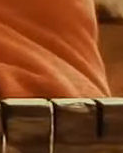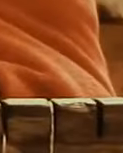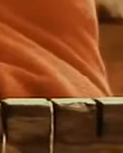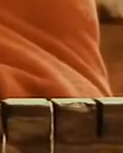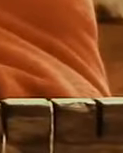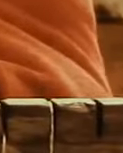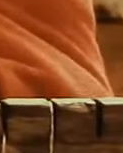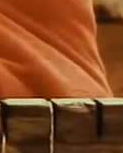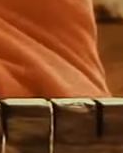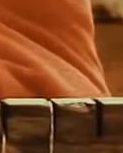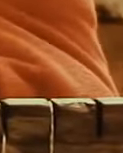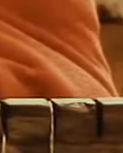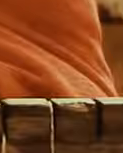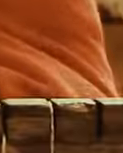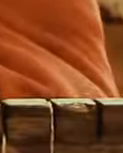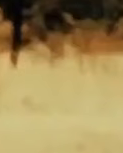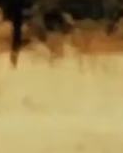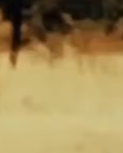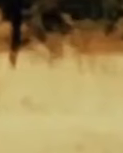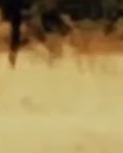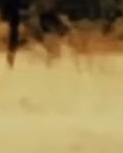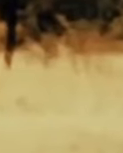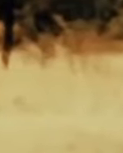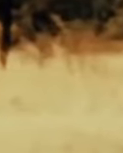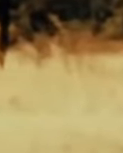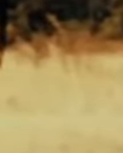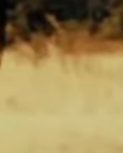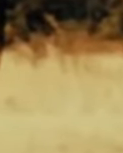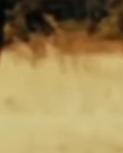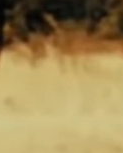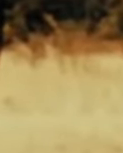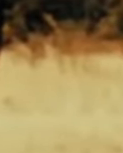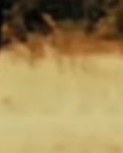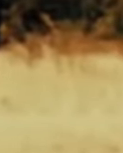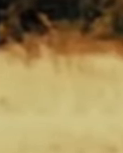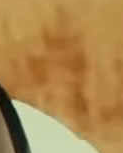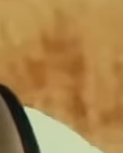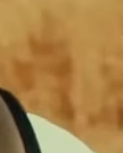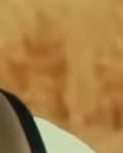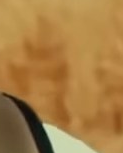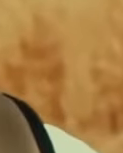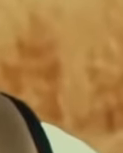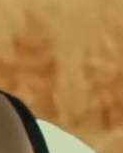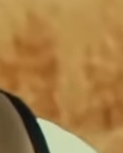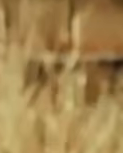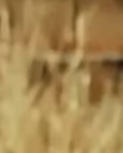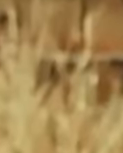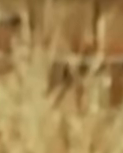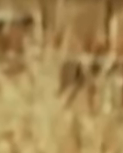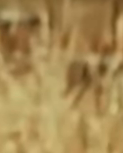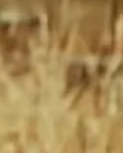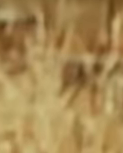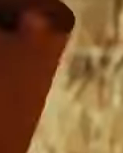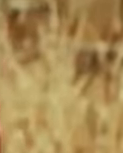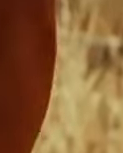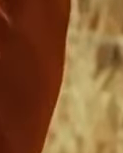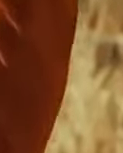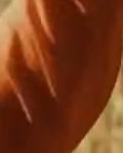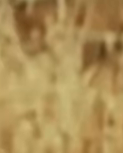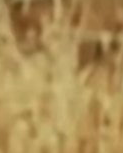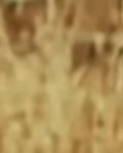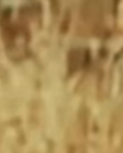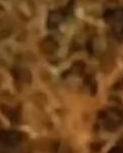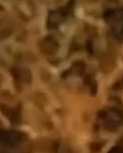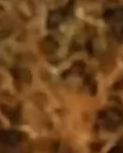yini kumele angene endumbeni angeke kulunge lento talethi ngcabane kulomdene wathi ngani lo mfana